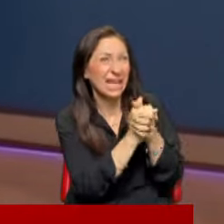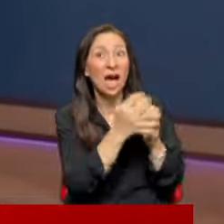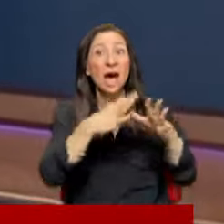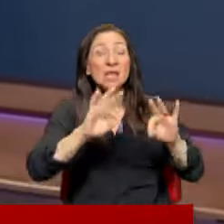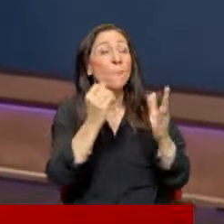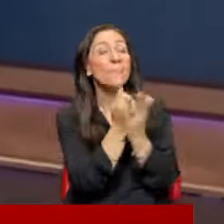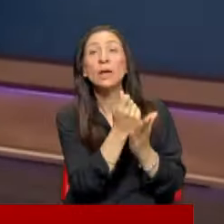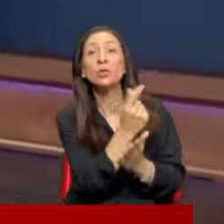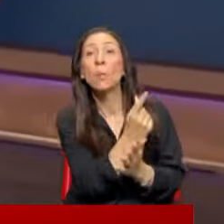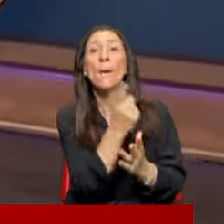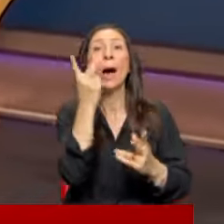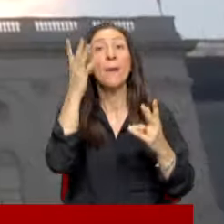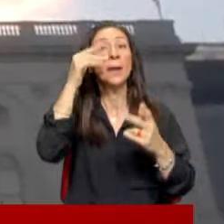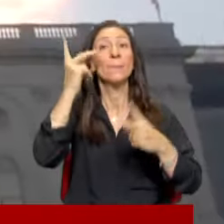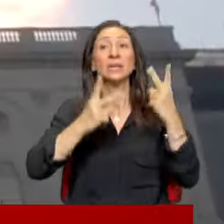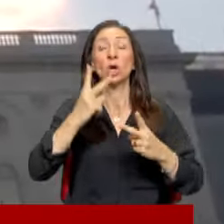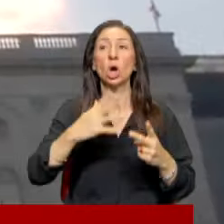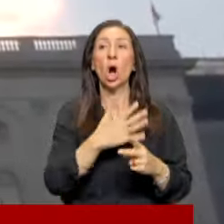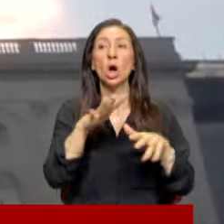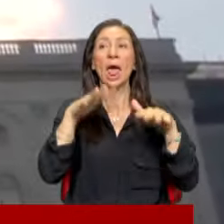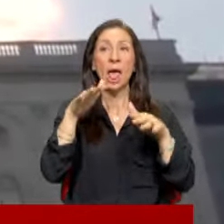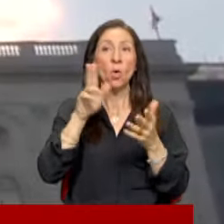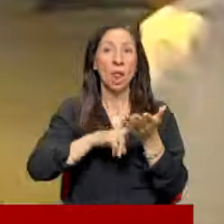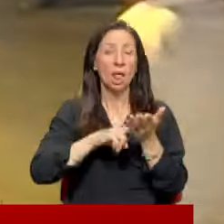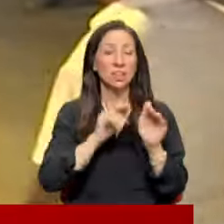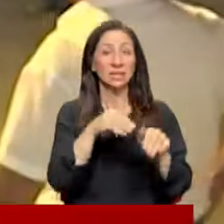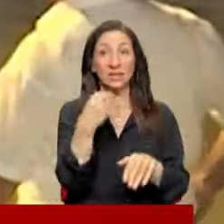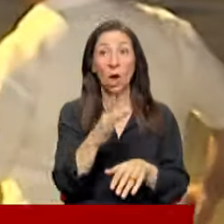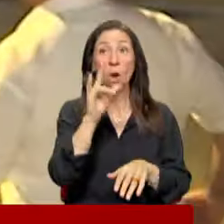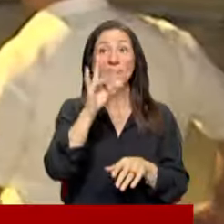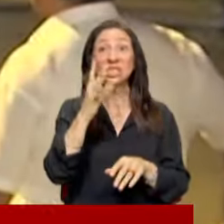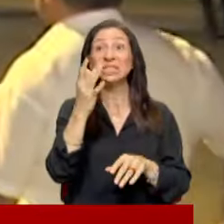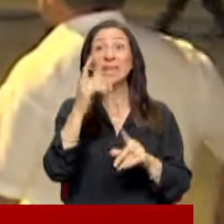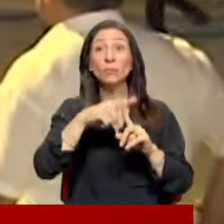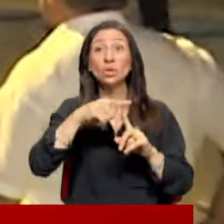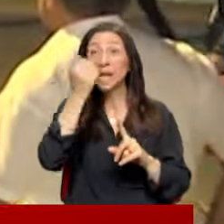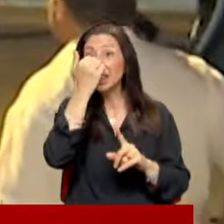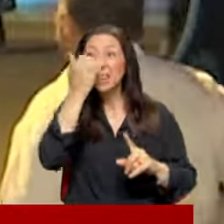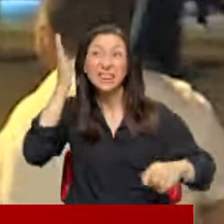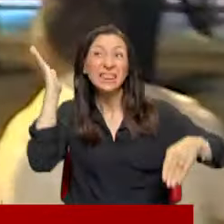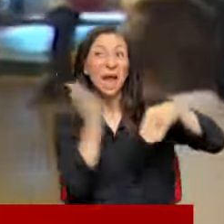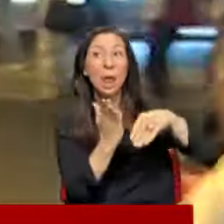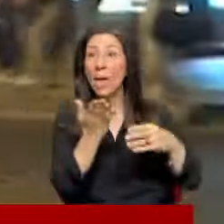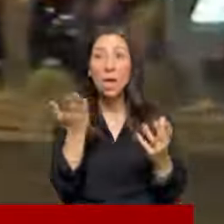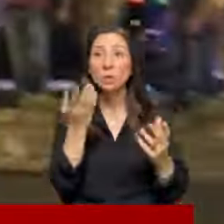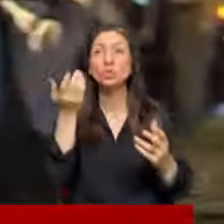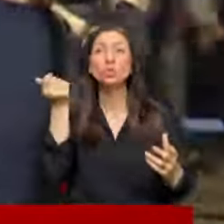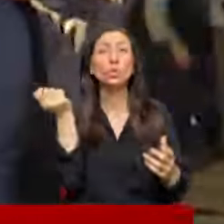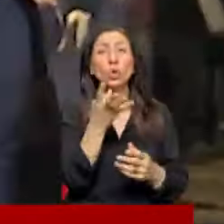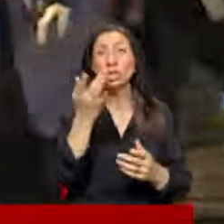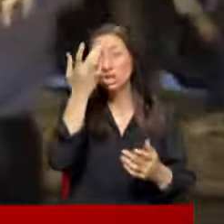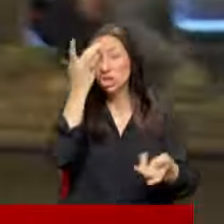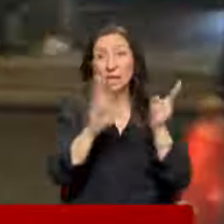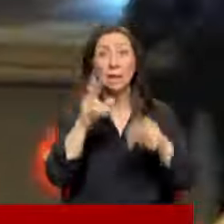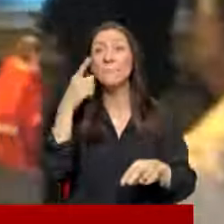mektuba Amerikalı bazı kongre üyeleri de katkı verdi 15 Temmuz kanlı darbe girişiminden yüzlerce Şehit binlerce